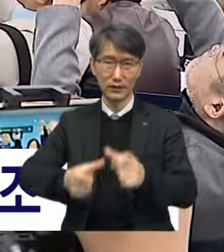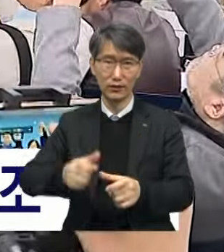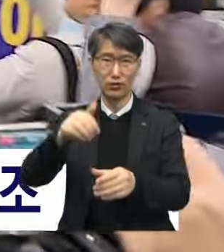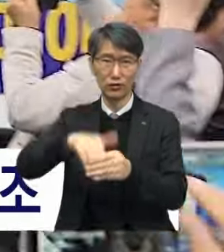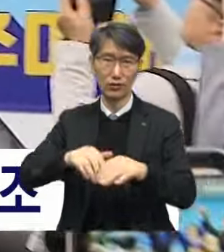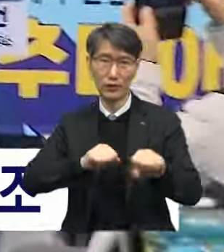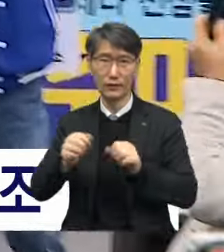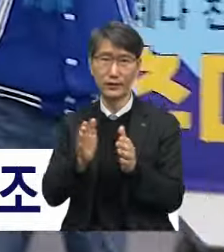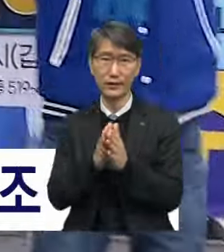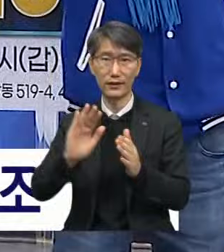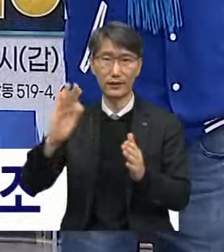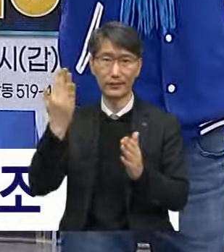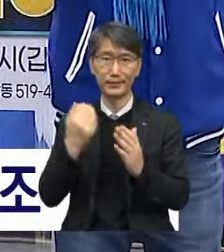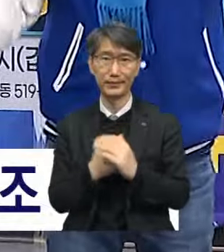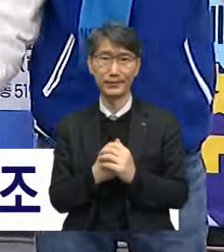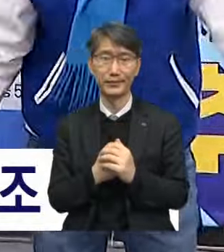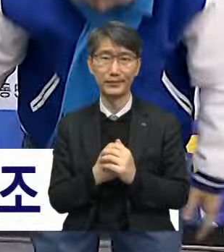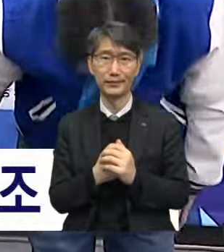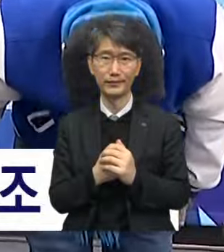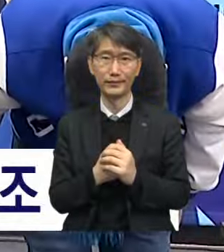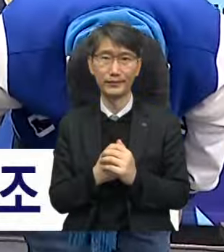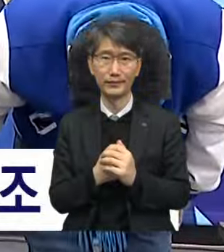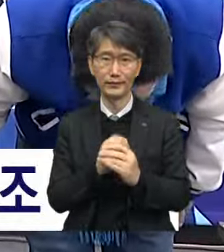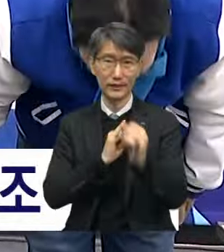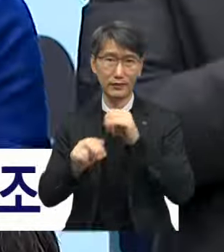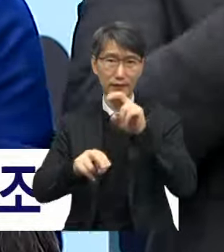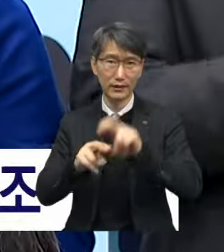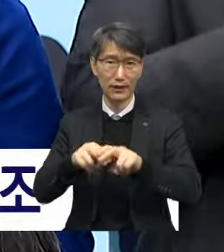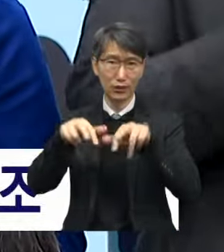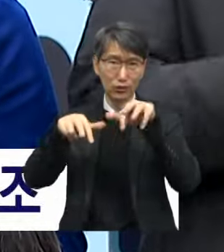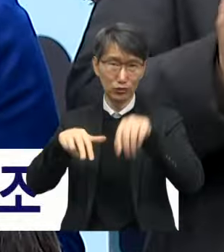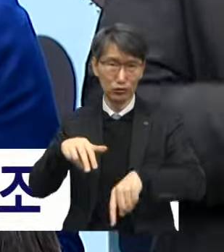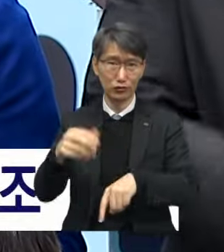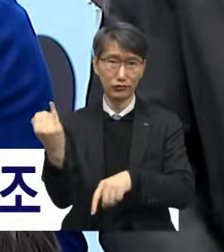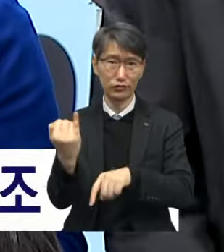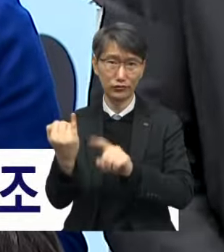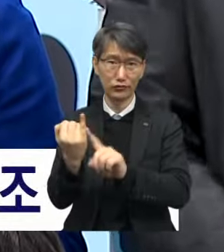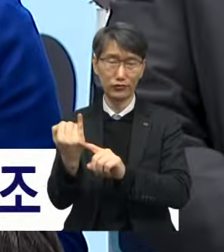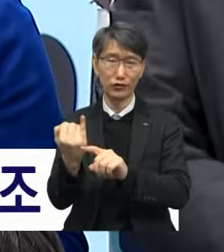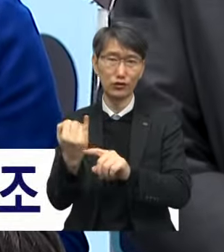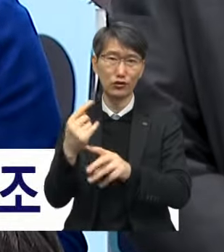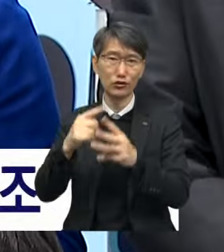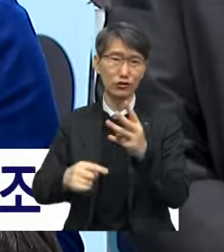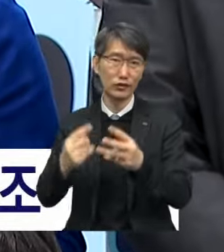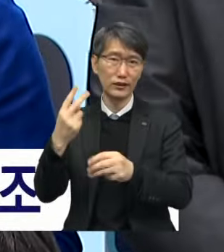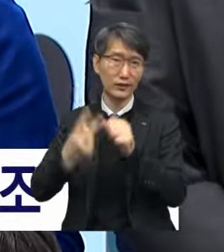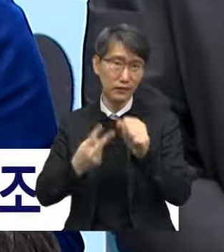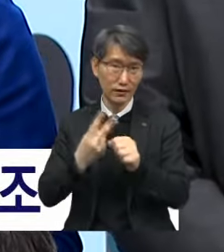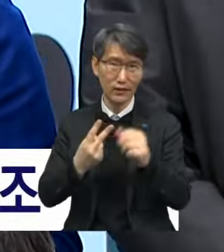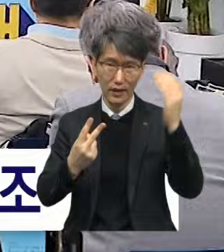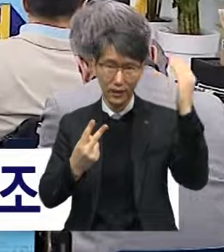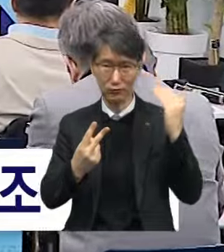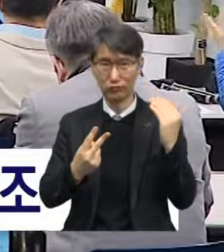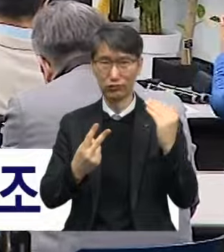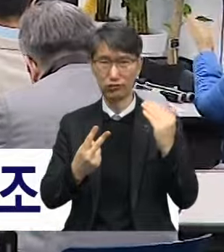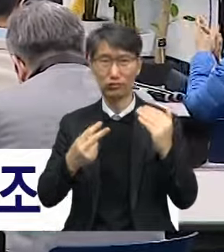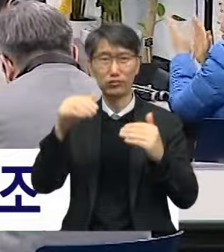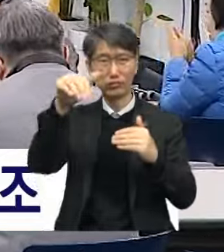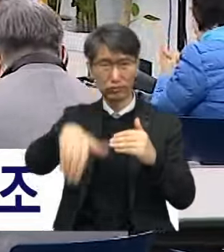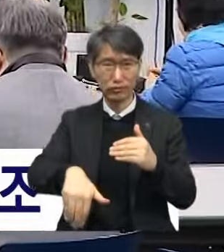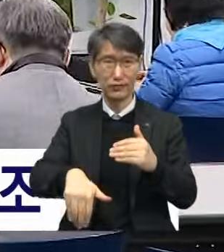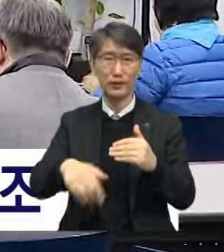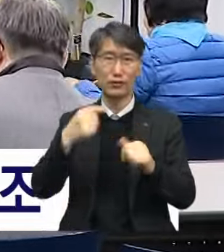선거 활동의 시작을 알렸습니다. 기자회견에서 추미애 예비후보는 윤석열 정권 2년, 대한민국 국격이